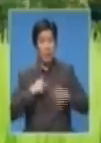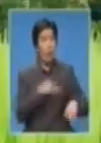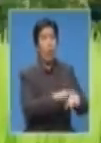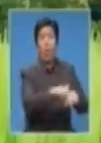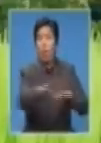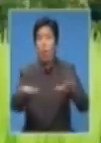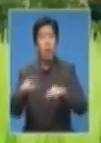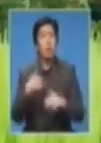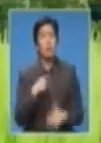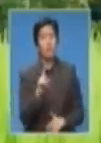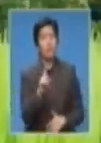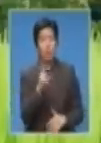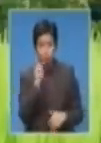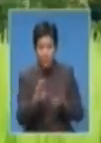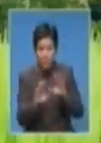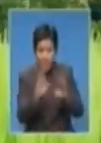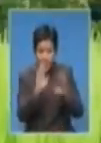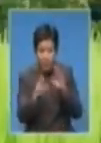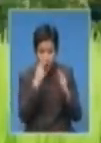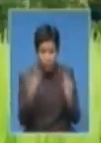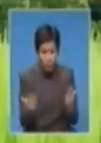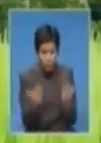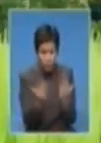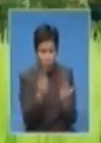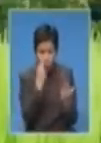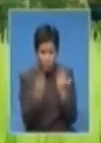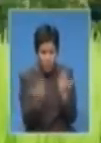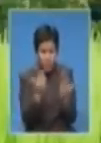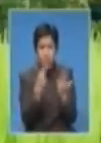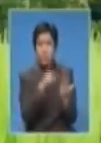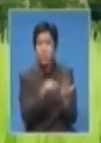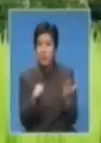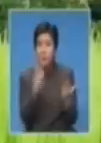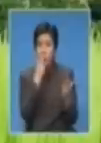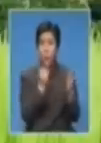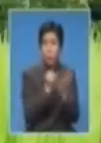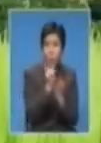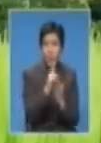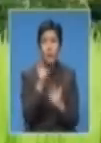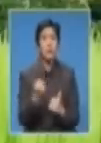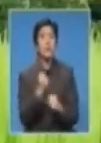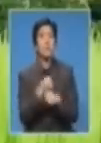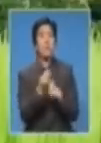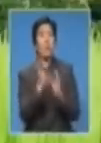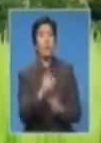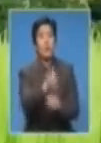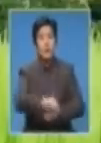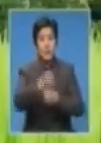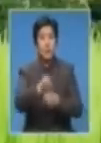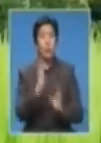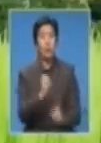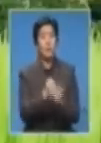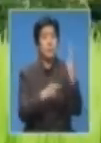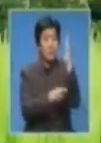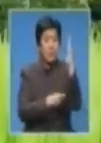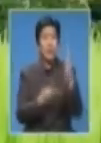ได้เอามาข้อมูลมาเปรียบเทียบมาเช็คกันถึงความอะไรถูกต้องนะครับเราจะทำให้เกษตรกรและผู้ประกอบการทั้งหม